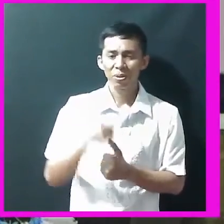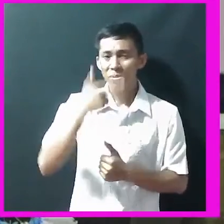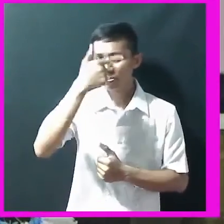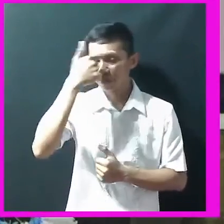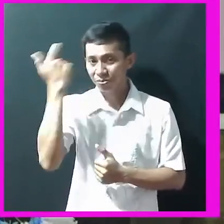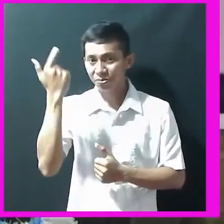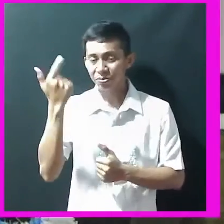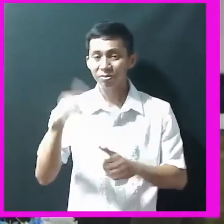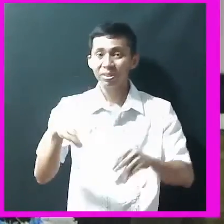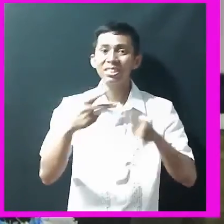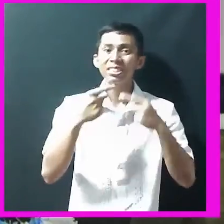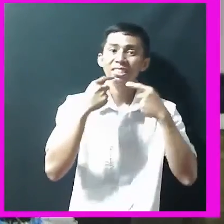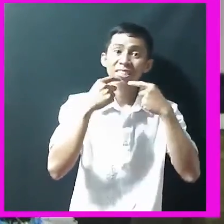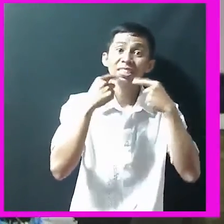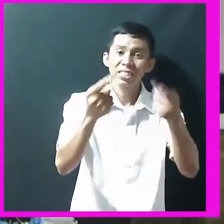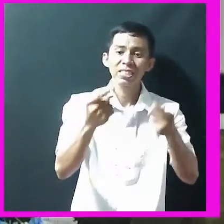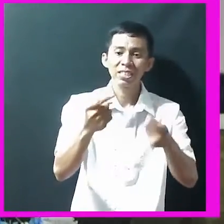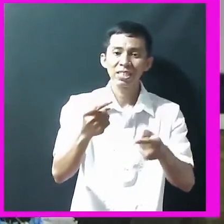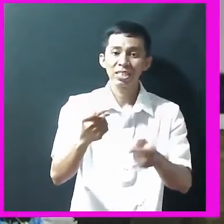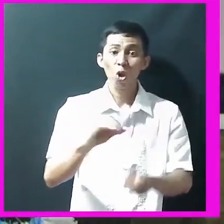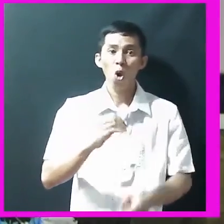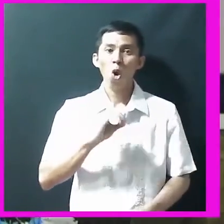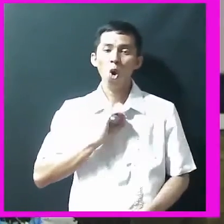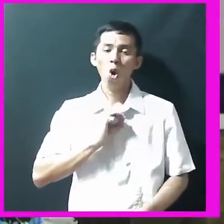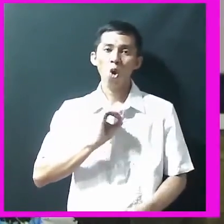see themselves.